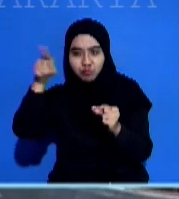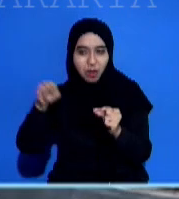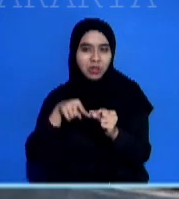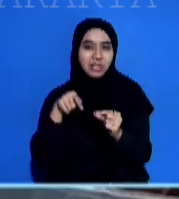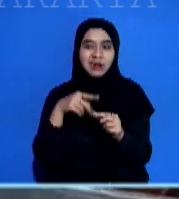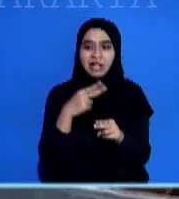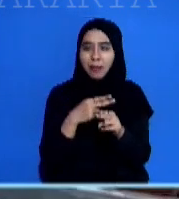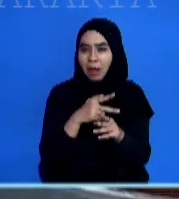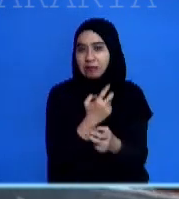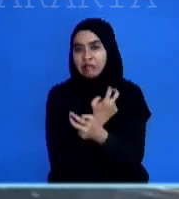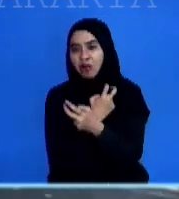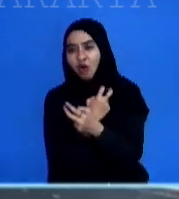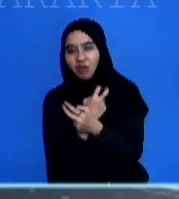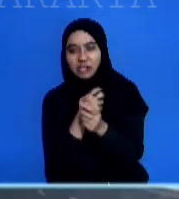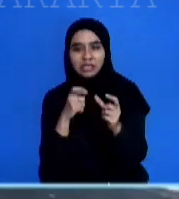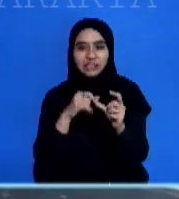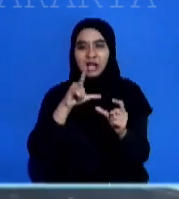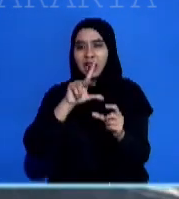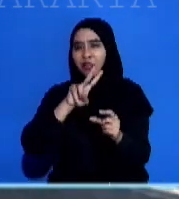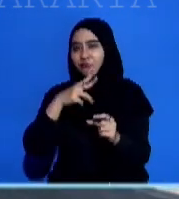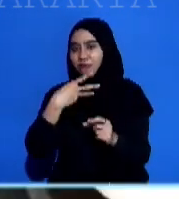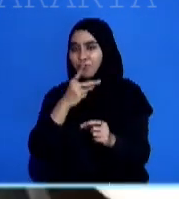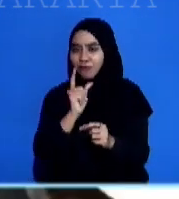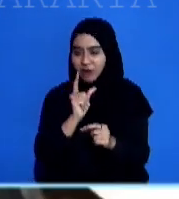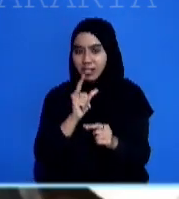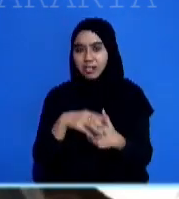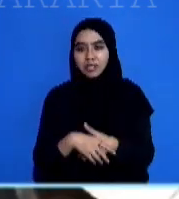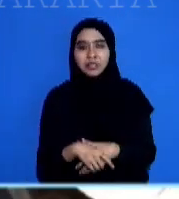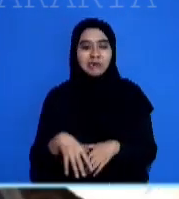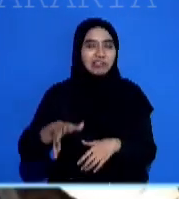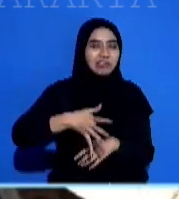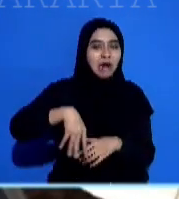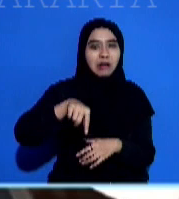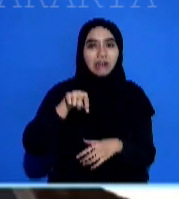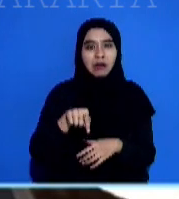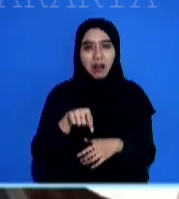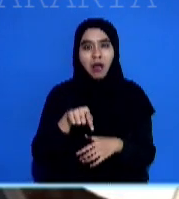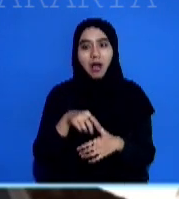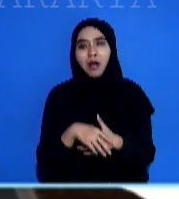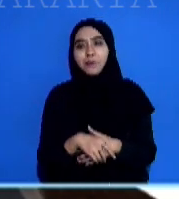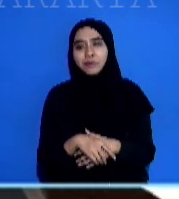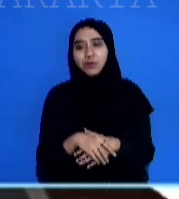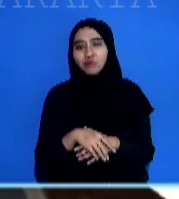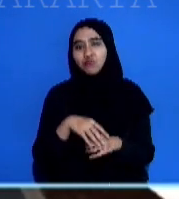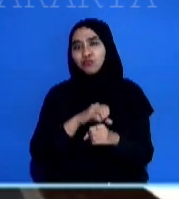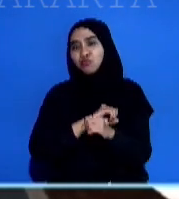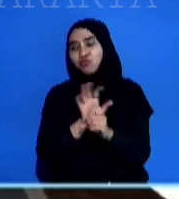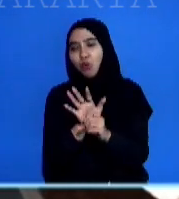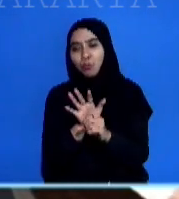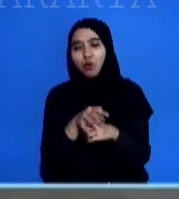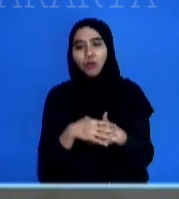silver ingkang dadosaken taneman pasren Klangenan wargo Dusun Karang Wetan salamrejo Sentolo Kulon Progo